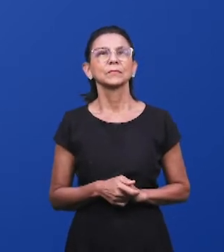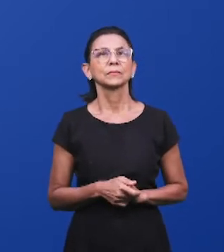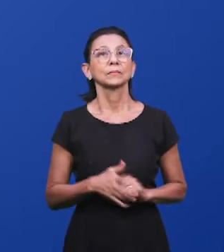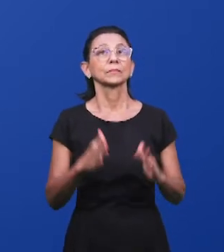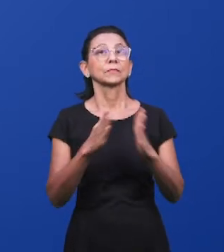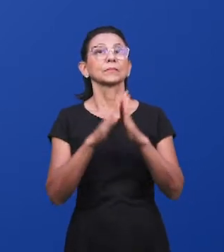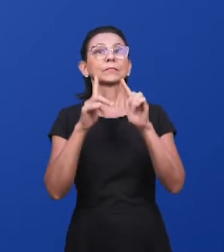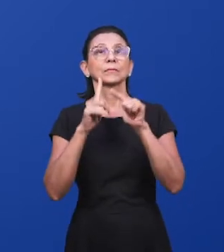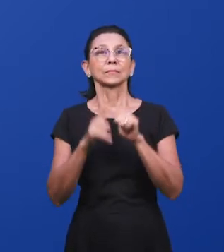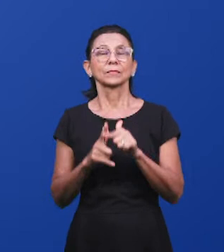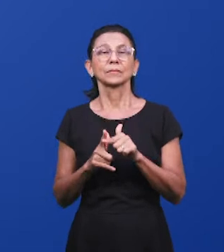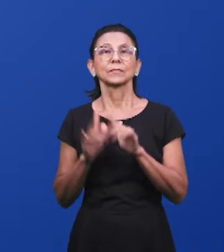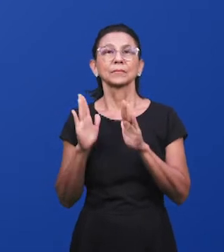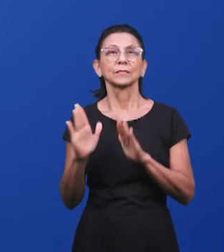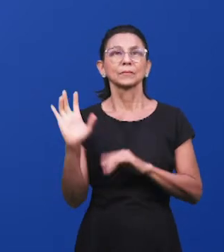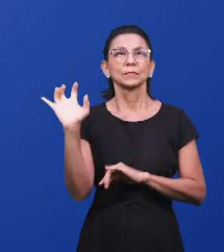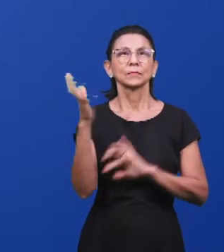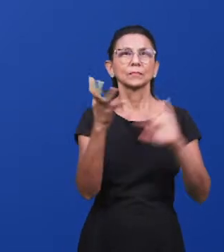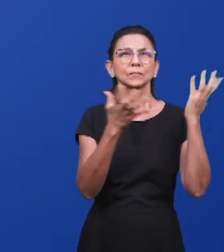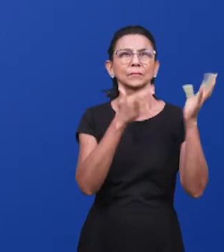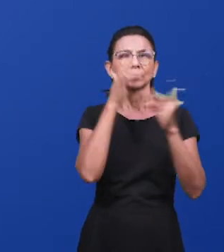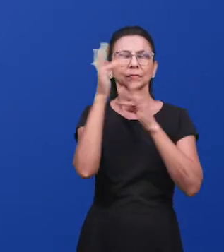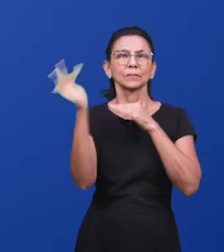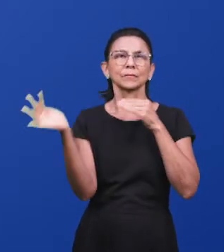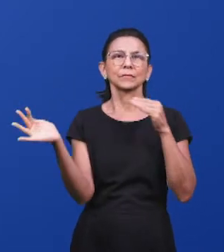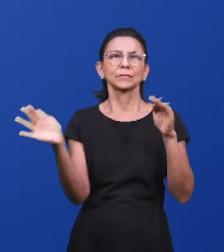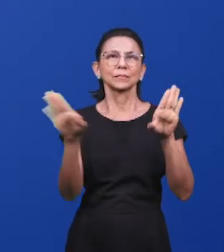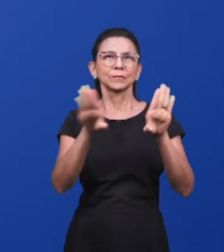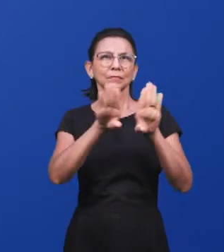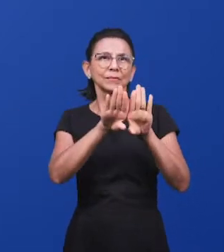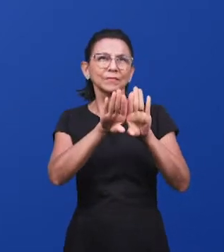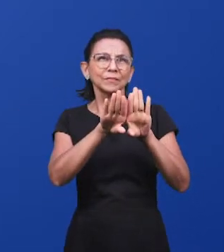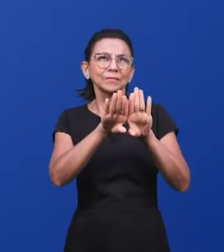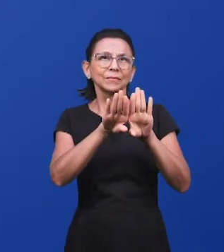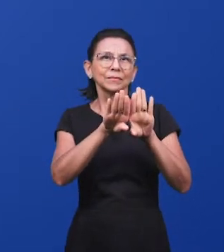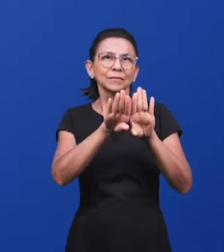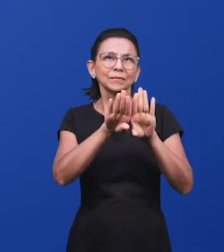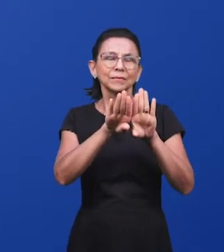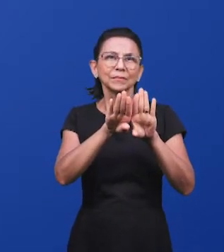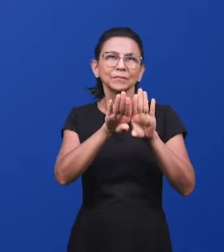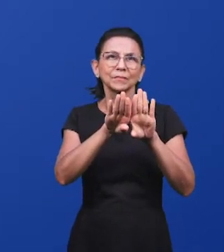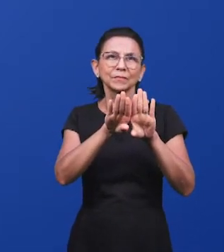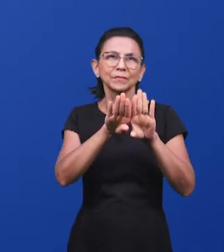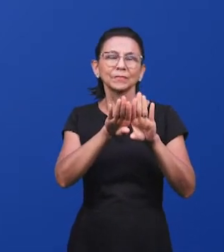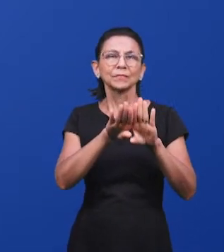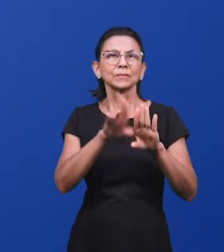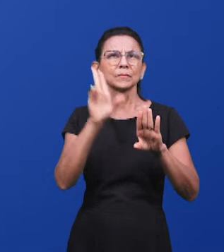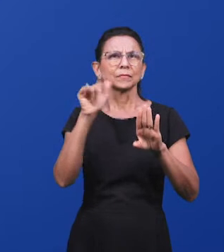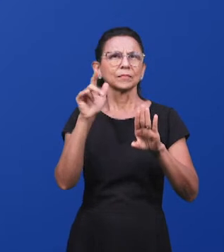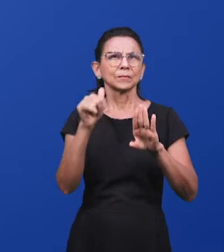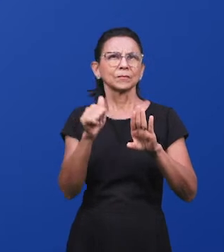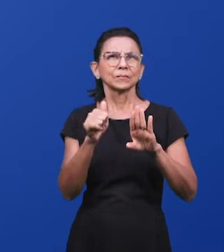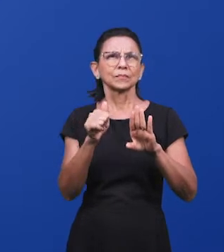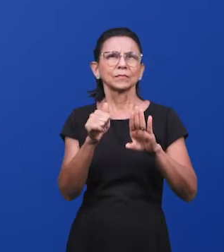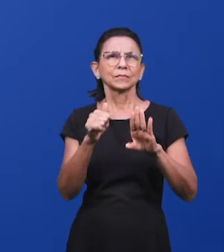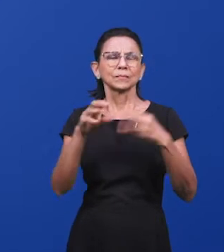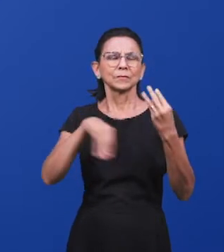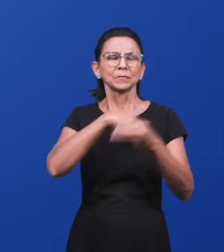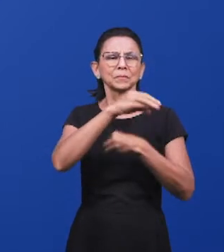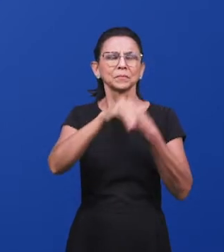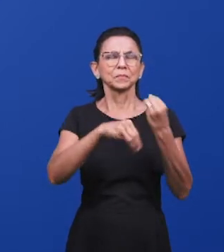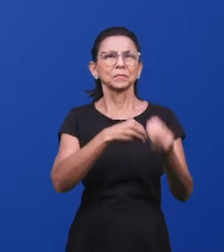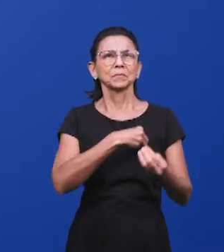La Chiesa fedele è come un giardino serrato, perché non si contamina con i peccati di questo